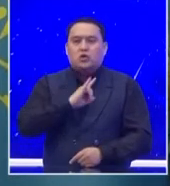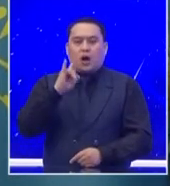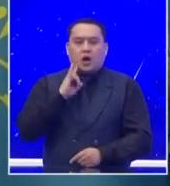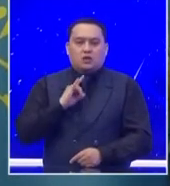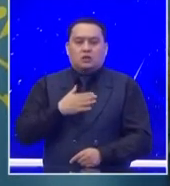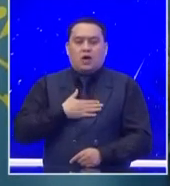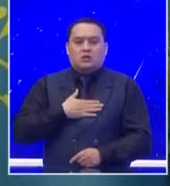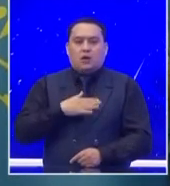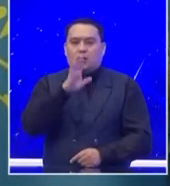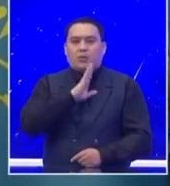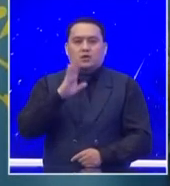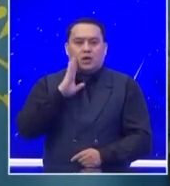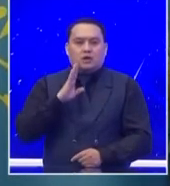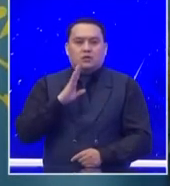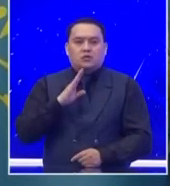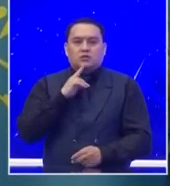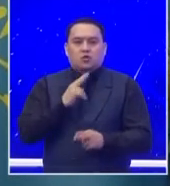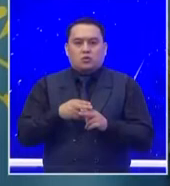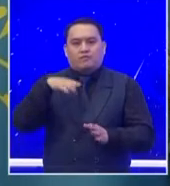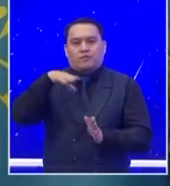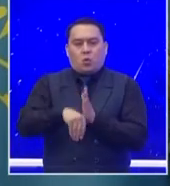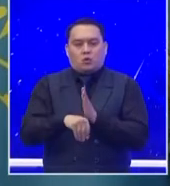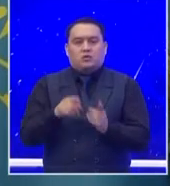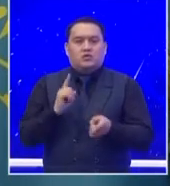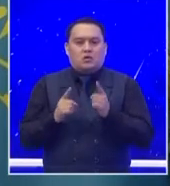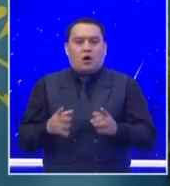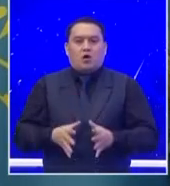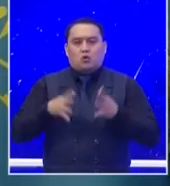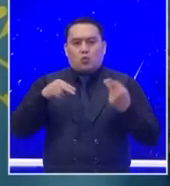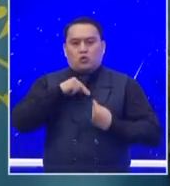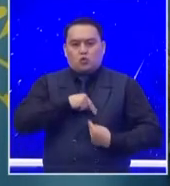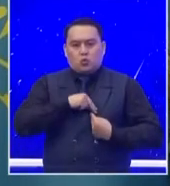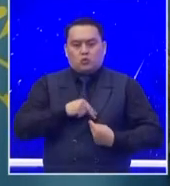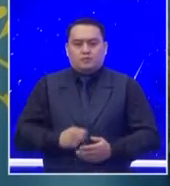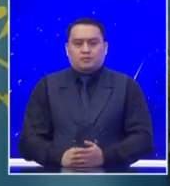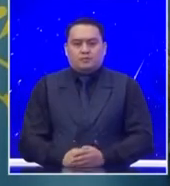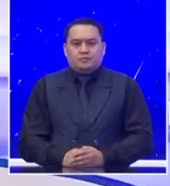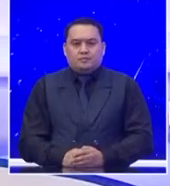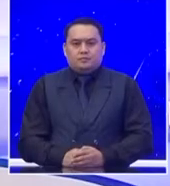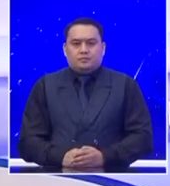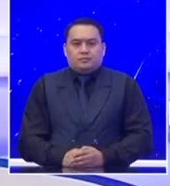наши матеря, наши сестры вкладывают действительно огромный труд в это дело.